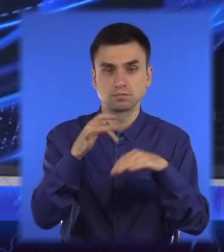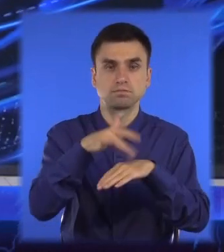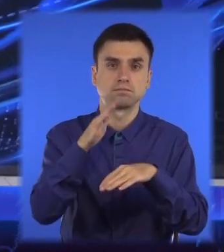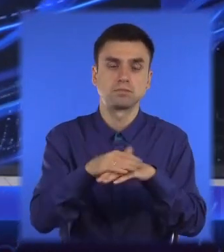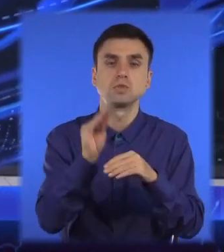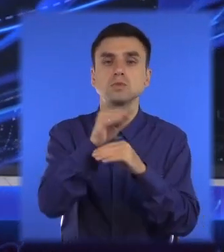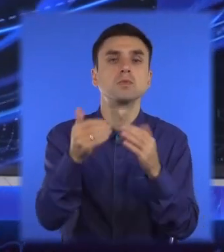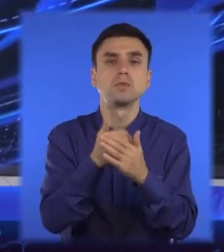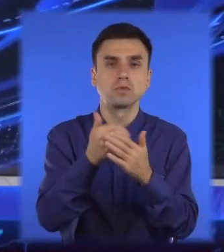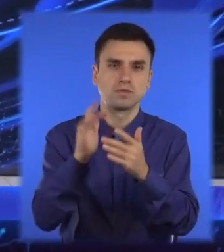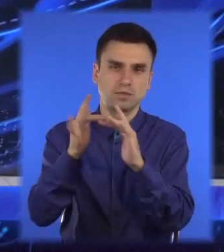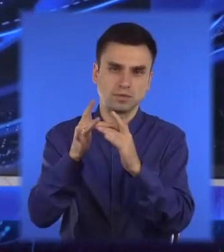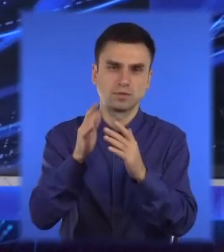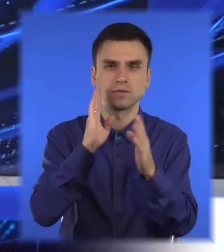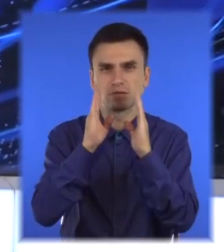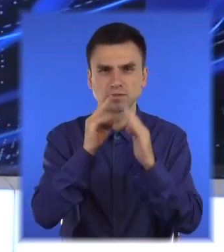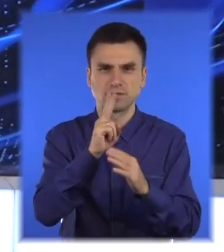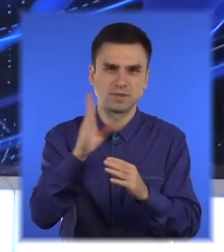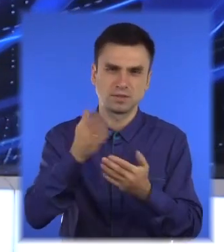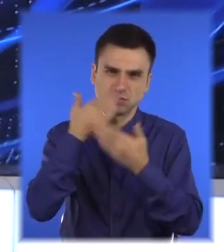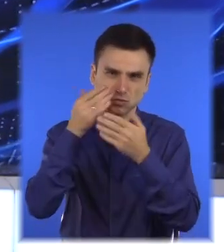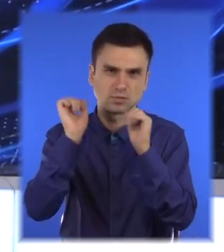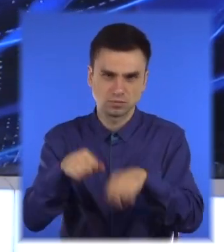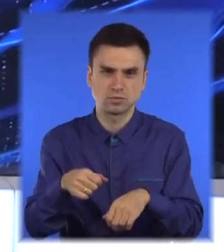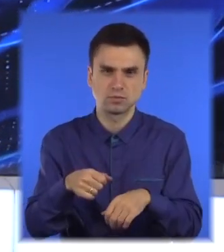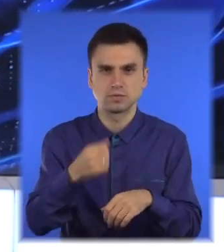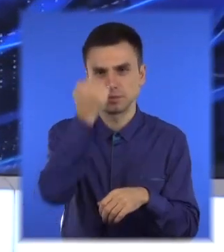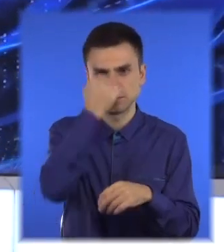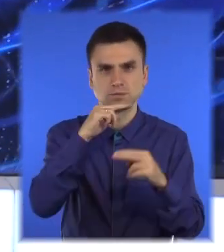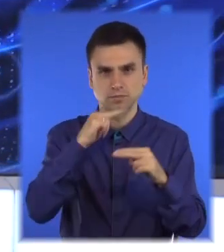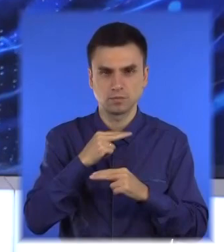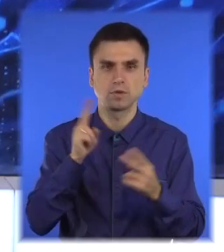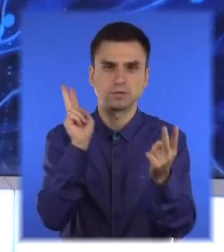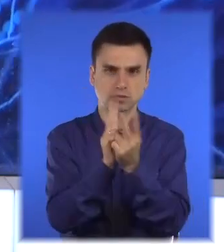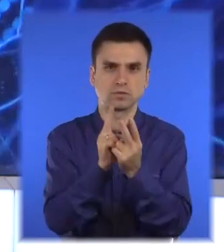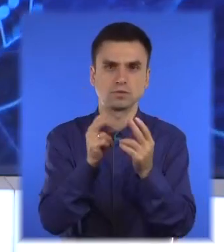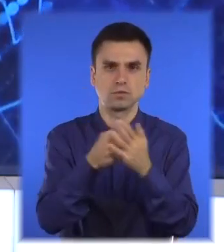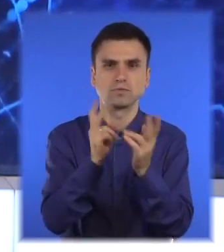офіційному сайті та в групах соцмереж. В студії працював Іван Дучак. До зустрічі.